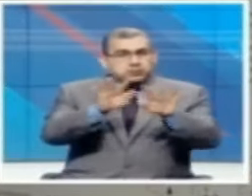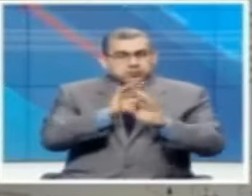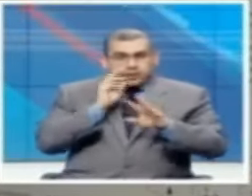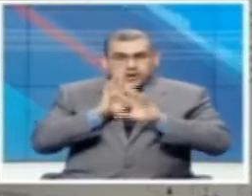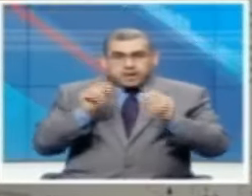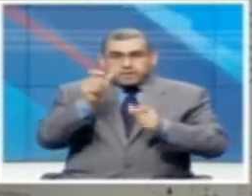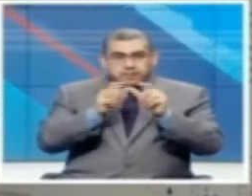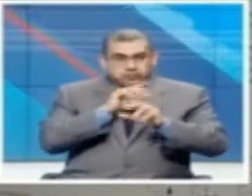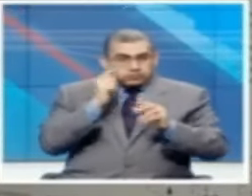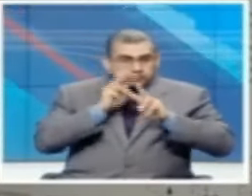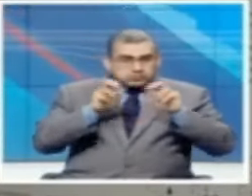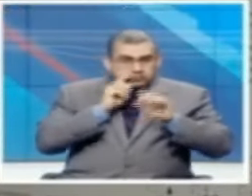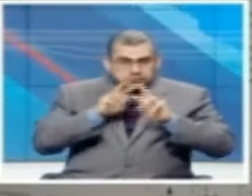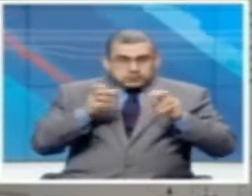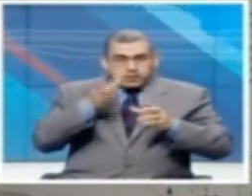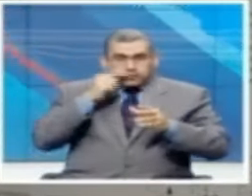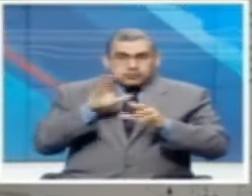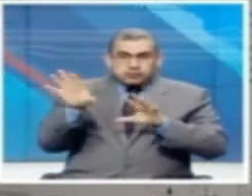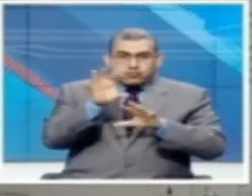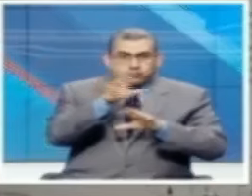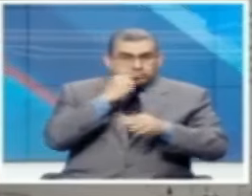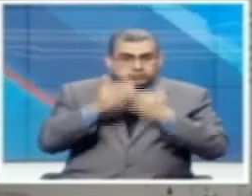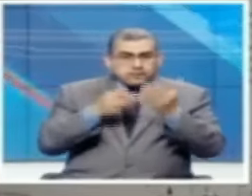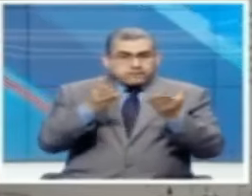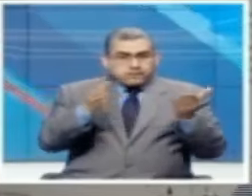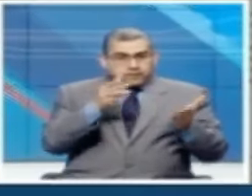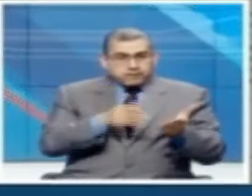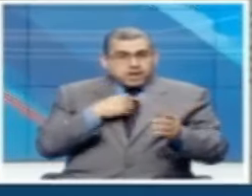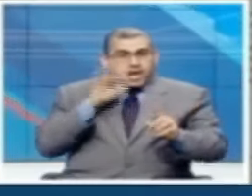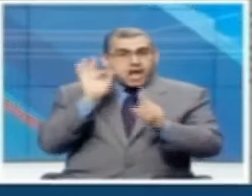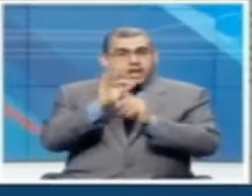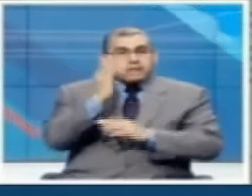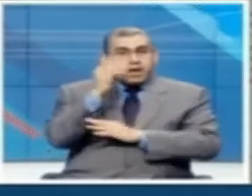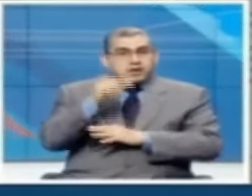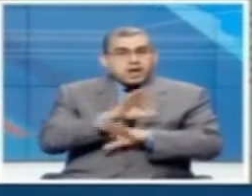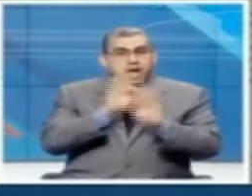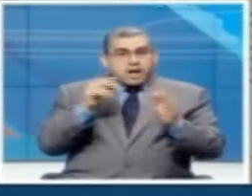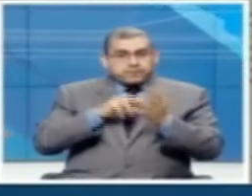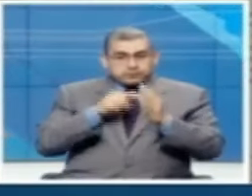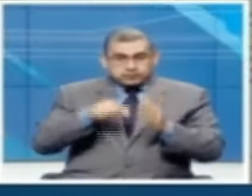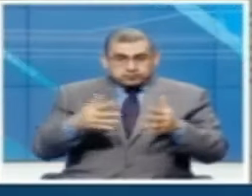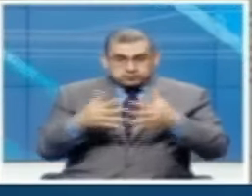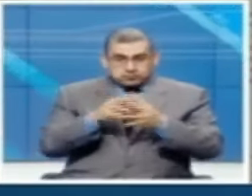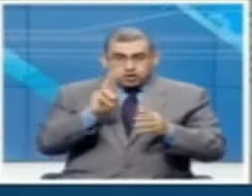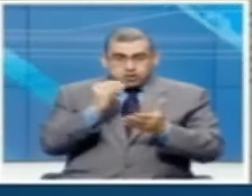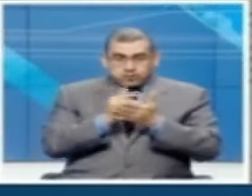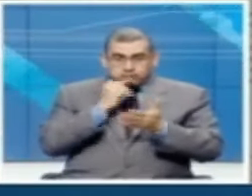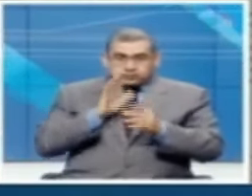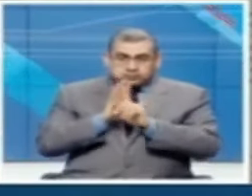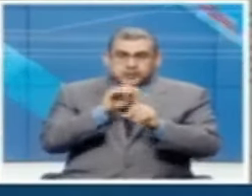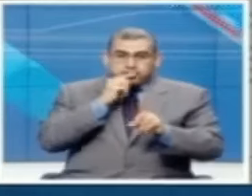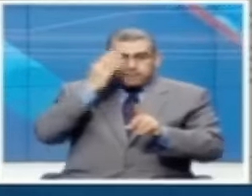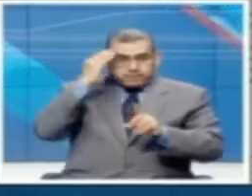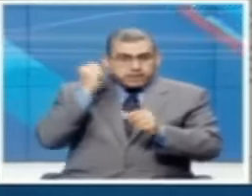الاخريات ليكن مصدر الهام للمواهب الموجوده والهدف الرئيسي من برنامج رويال يونسكو هو دعم وتمكين النساء في